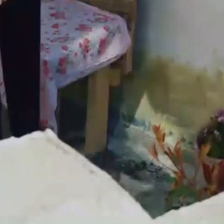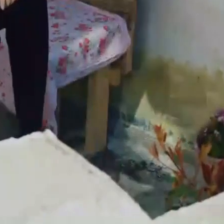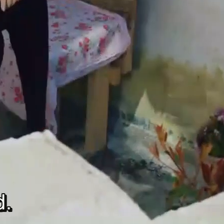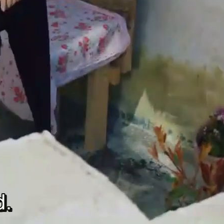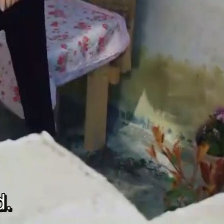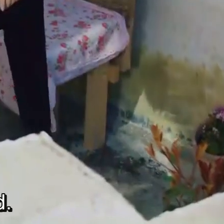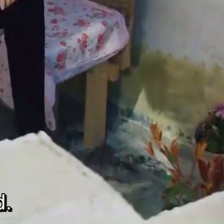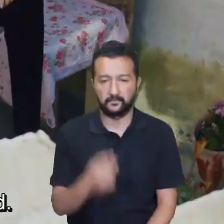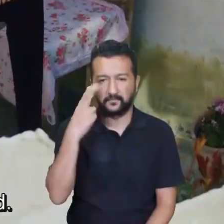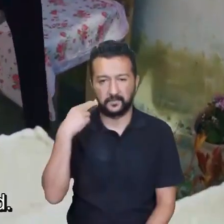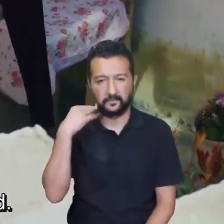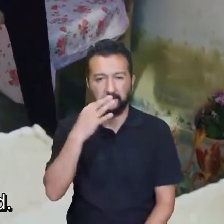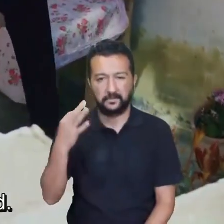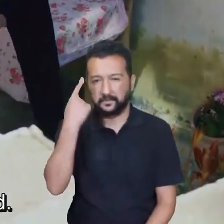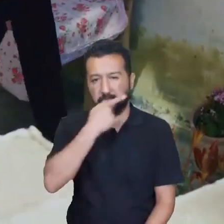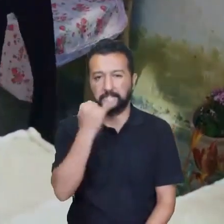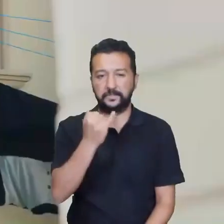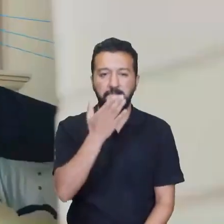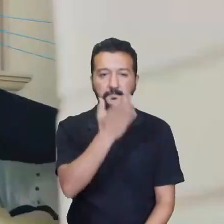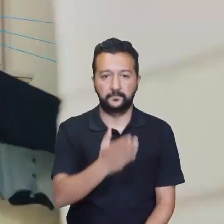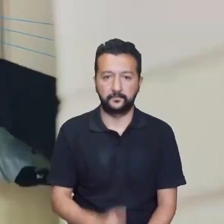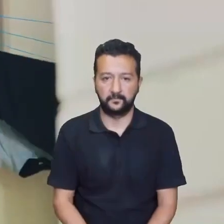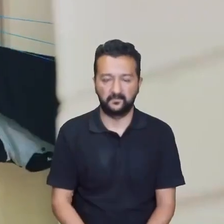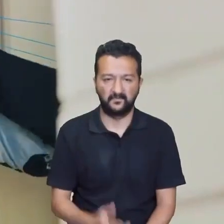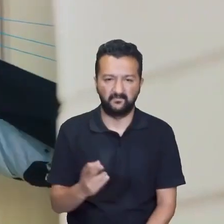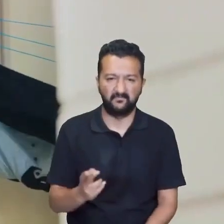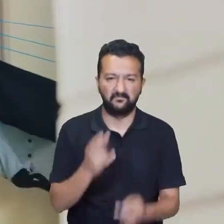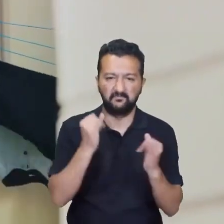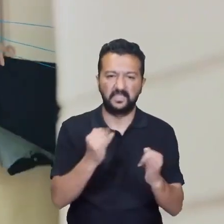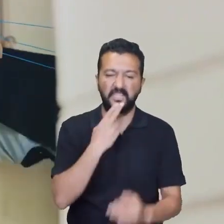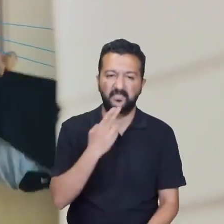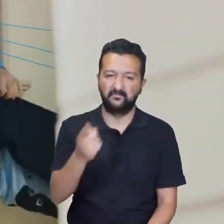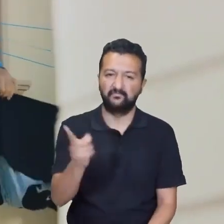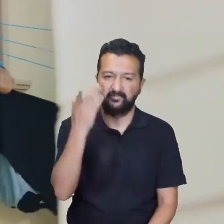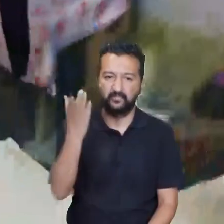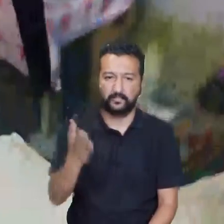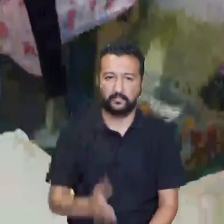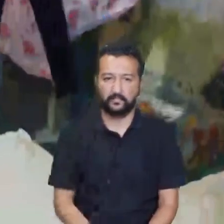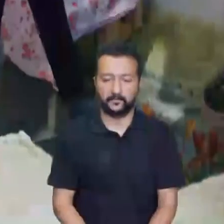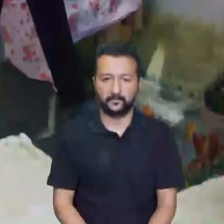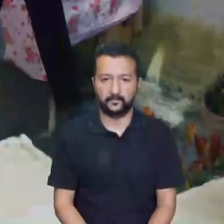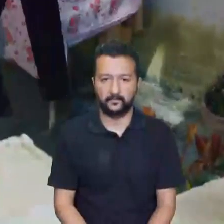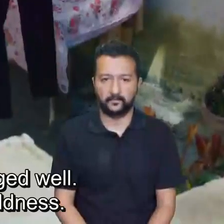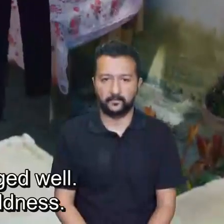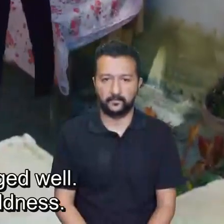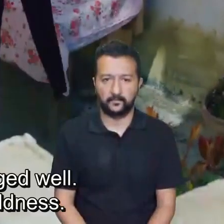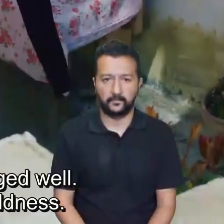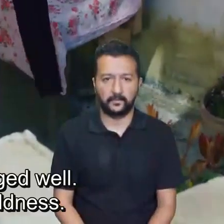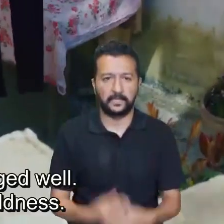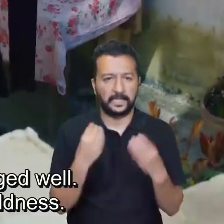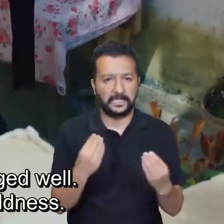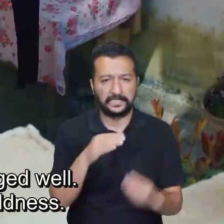penceresine takıldı. Meymenetsiz herif. Nemrut karı. Münir pencere önünde iplerden çamaşırları topluyor.